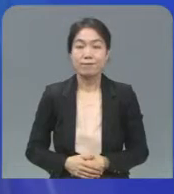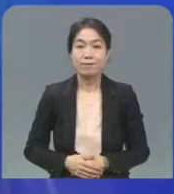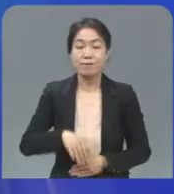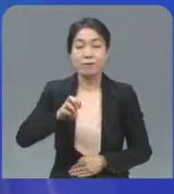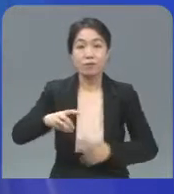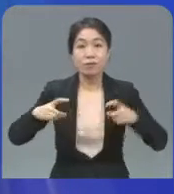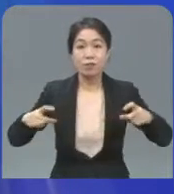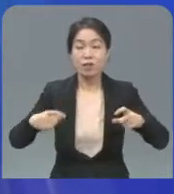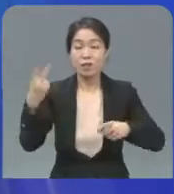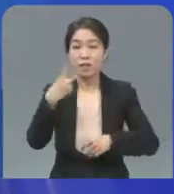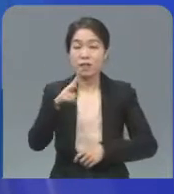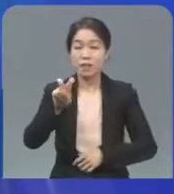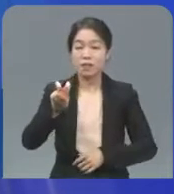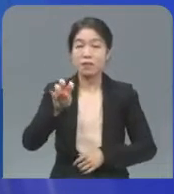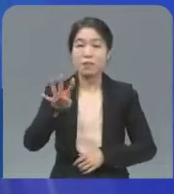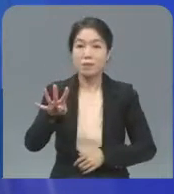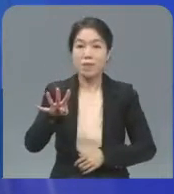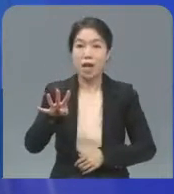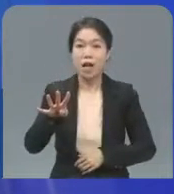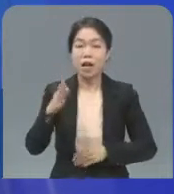광주 지역에 오는 2024년